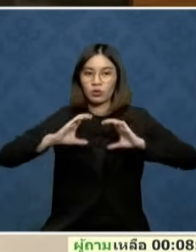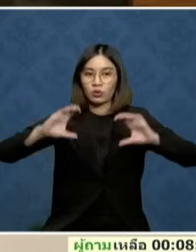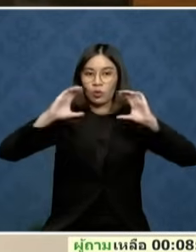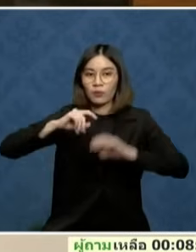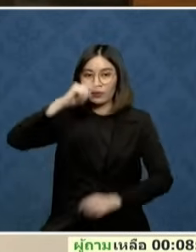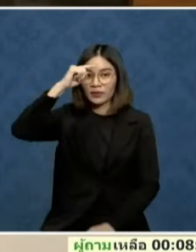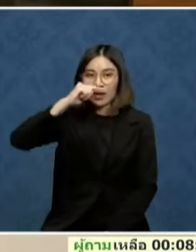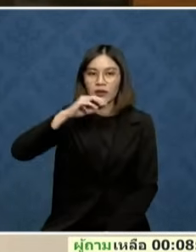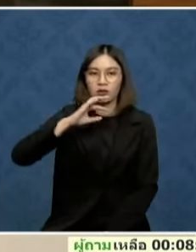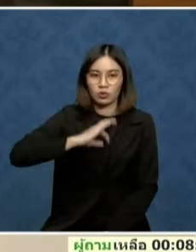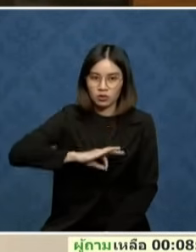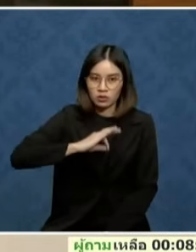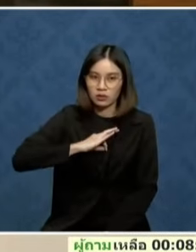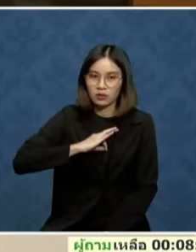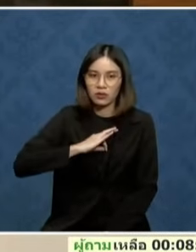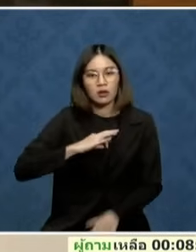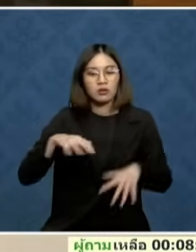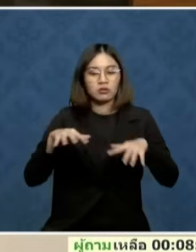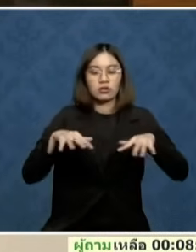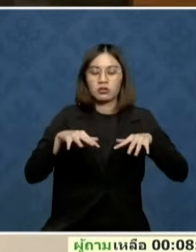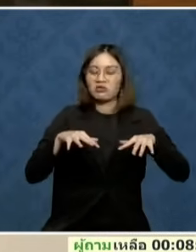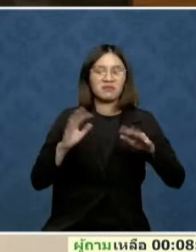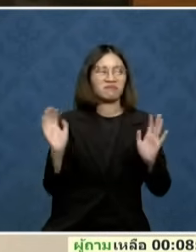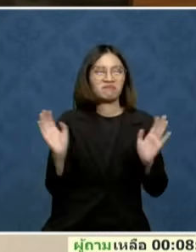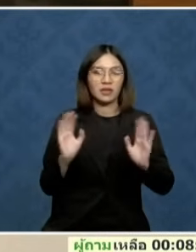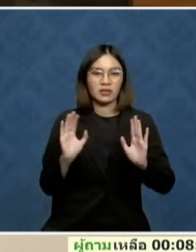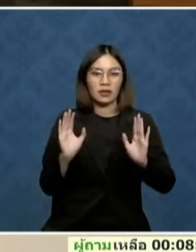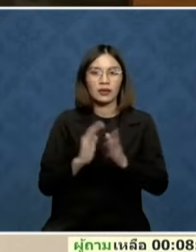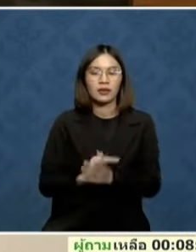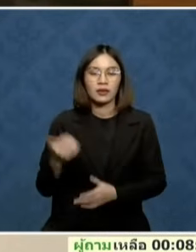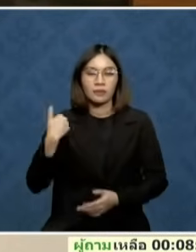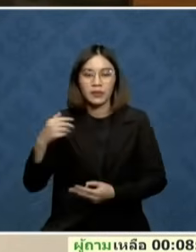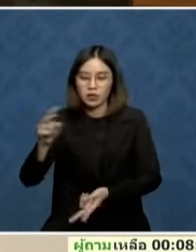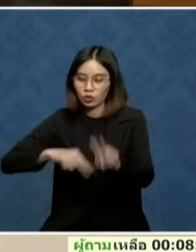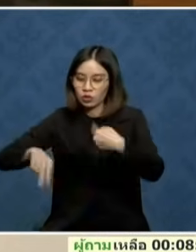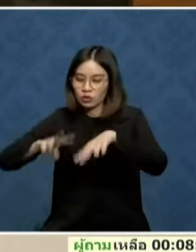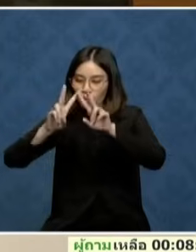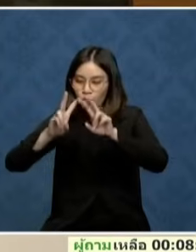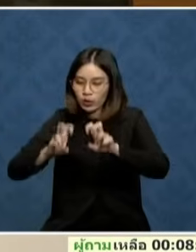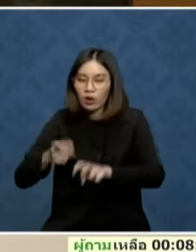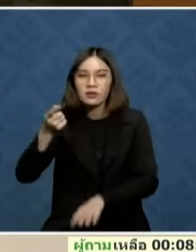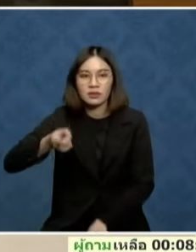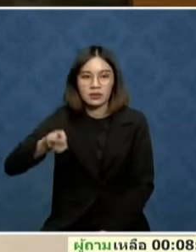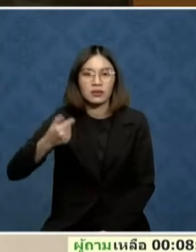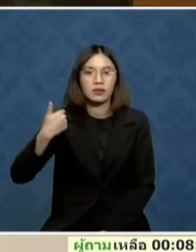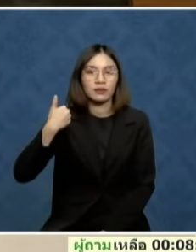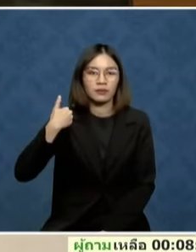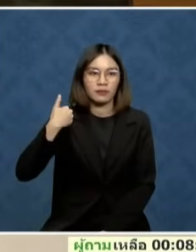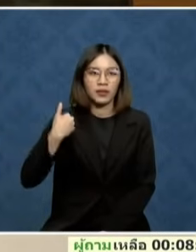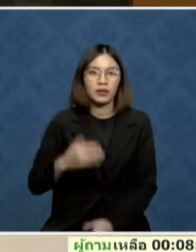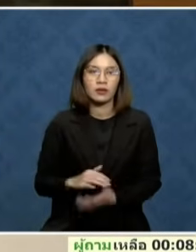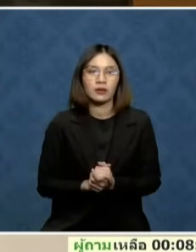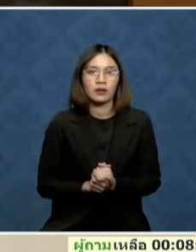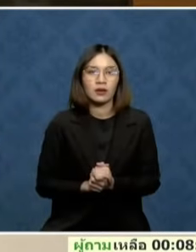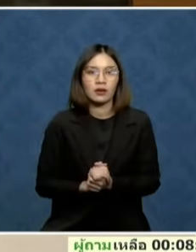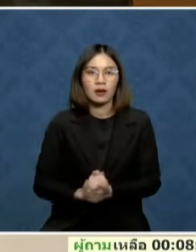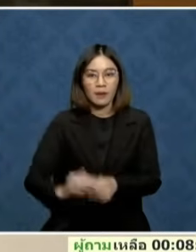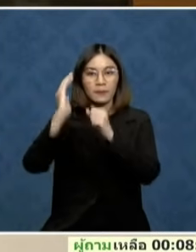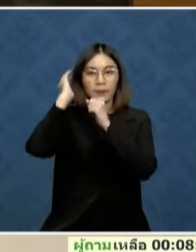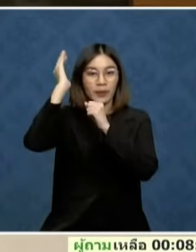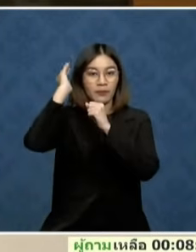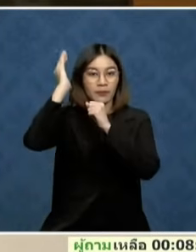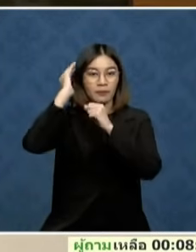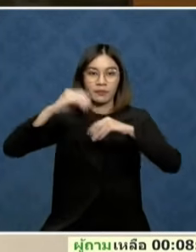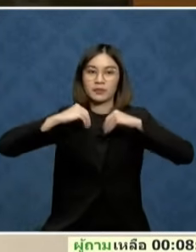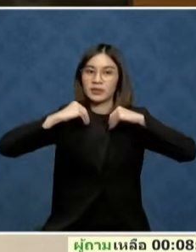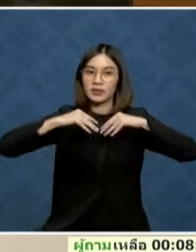ก็ไม่ได้นิ่งเฉยอย่างที่ผมได้กราบเรียนไปแล้วโดยมีการตรวจสอบอย่างจริงจังและออกคำแถลงชี้แจง